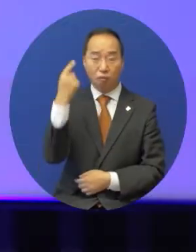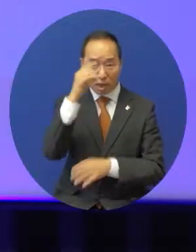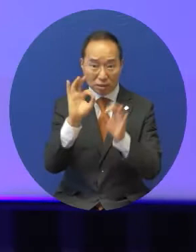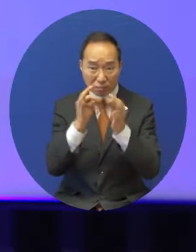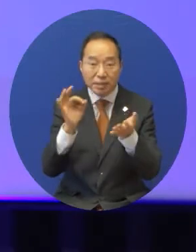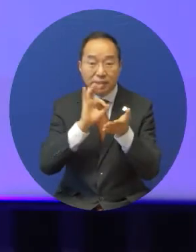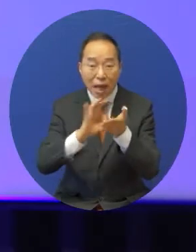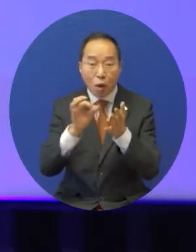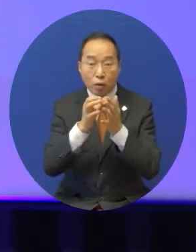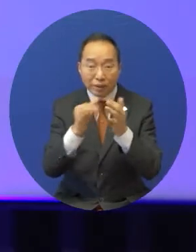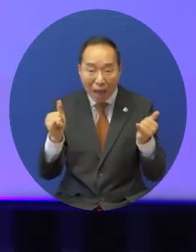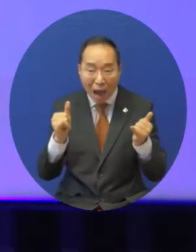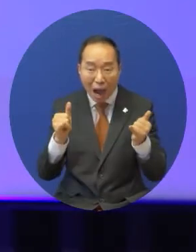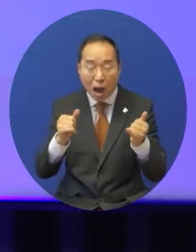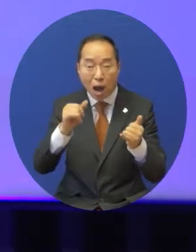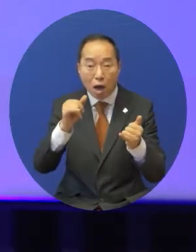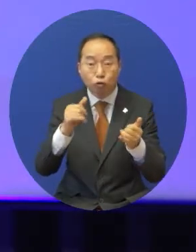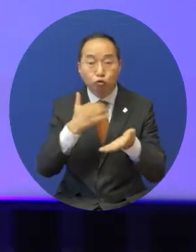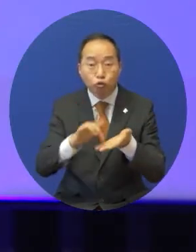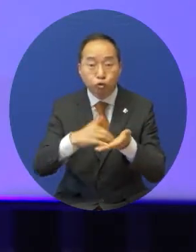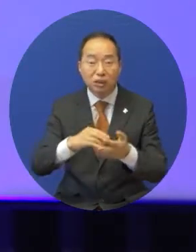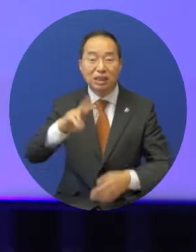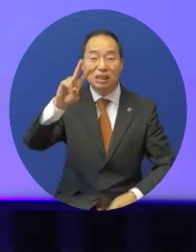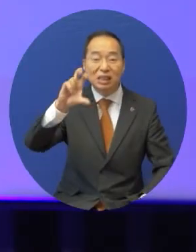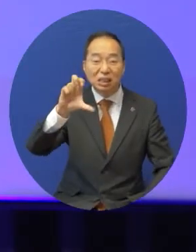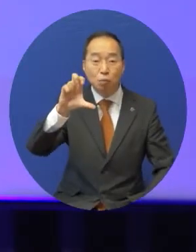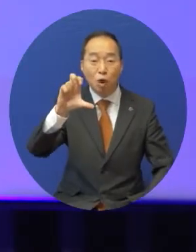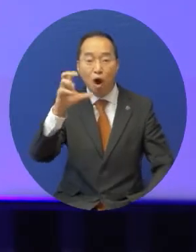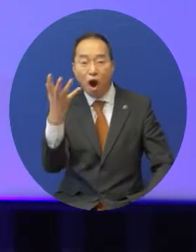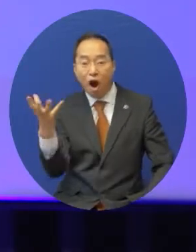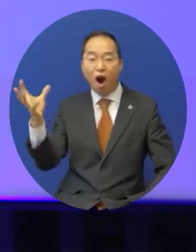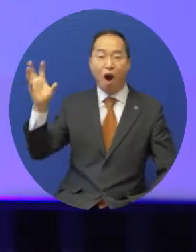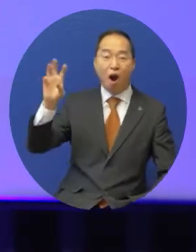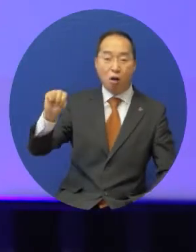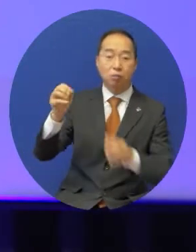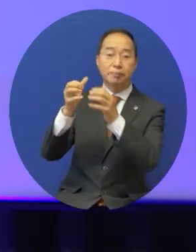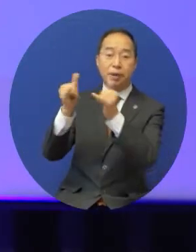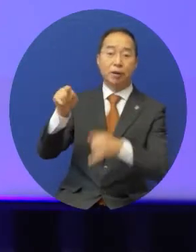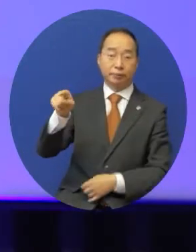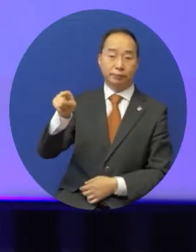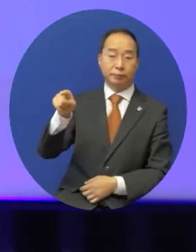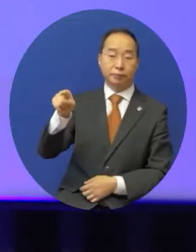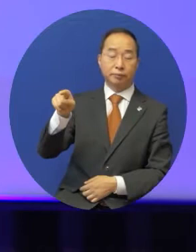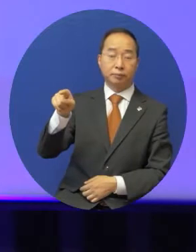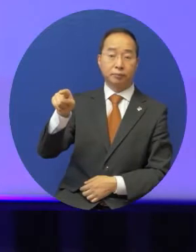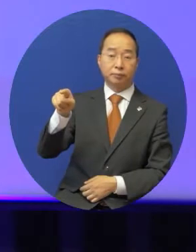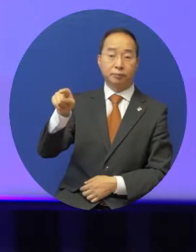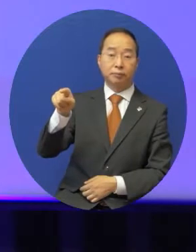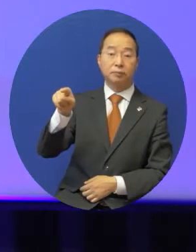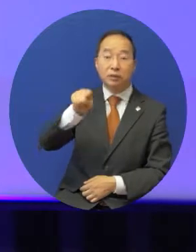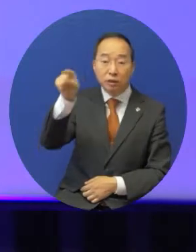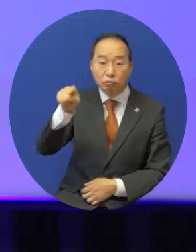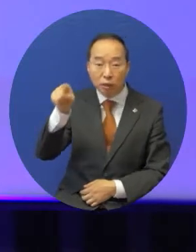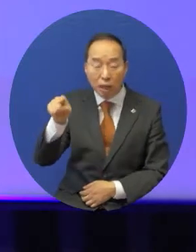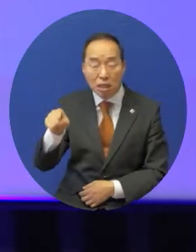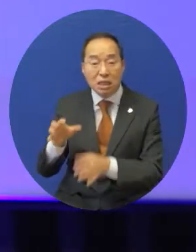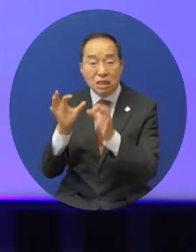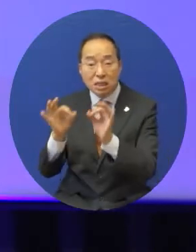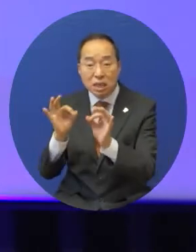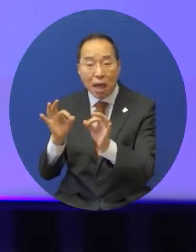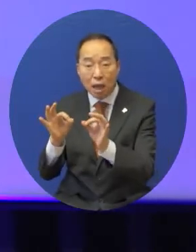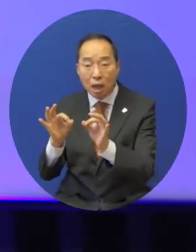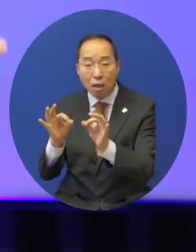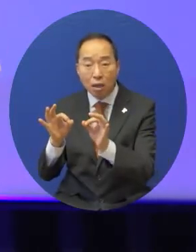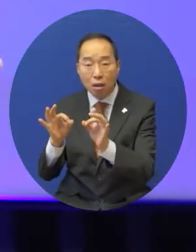이 페이스북의 사용자를 보면 25억 명이나 된다고 합니다. 근데 그 25억 명